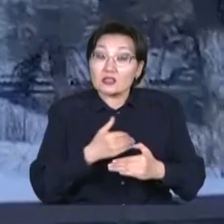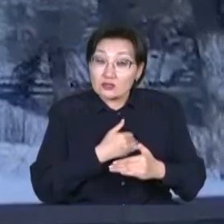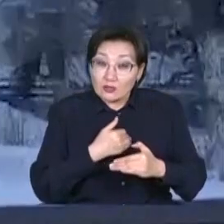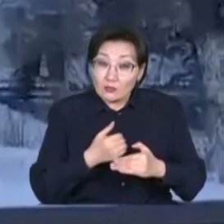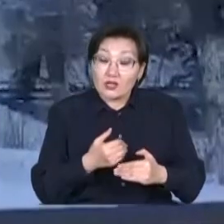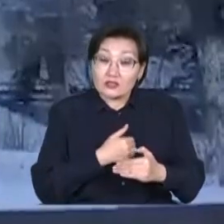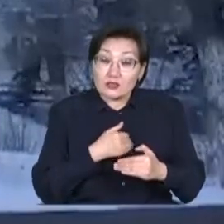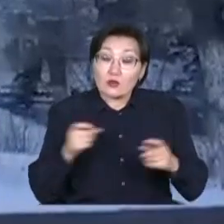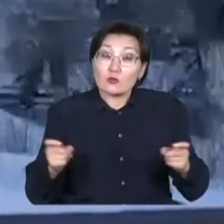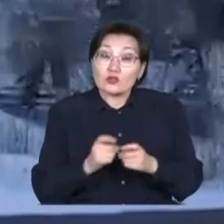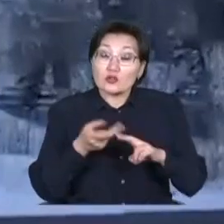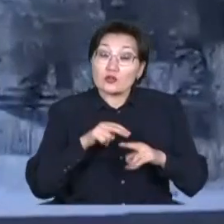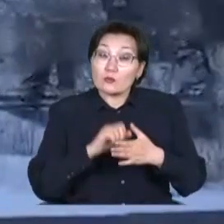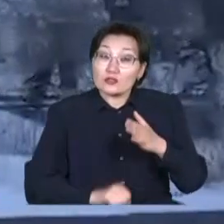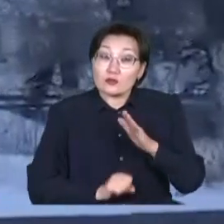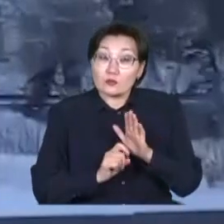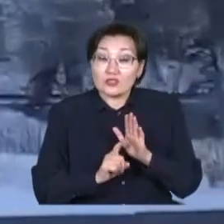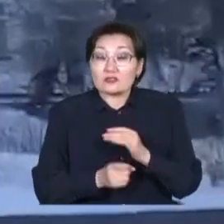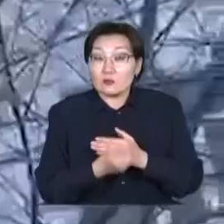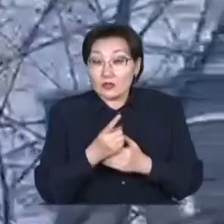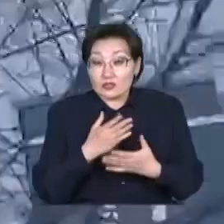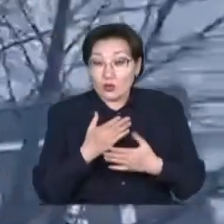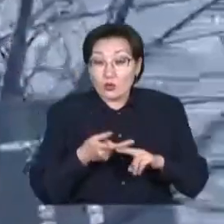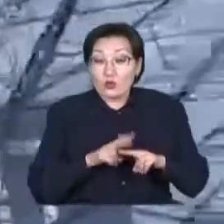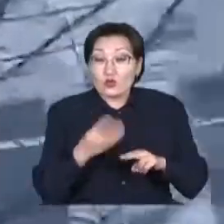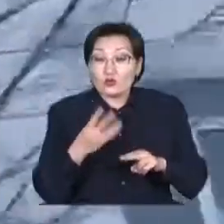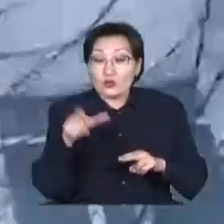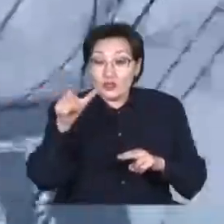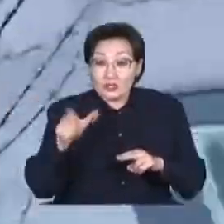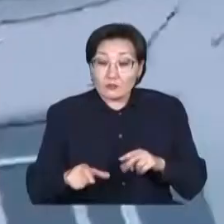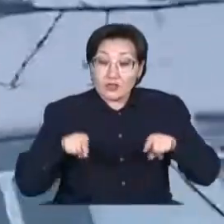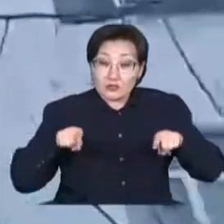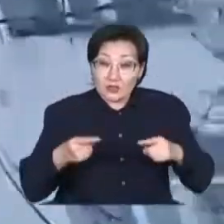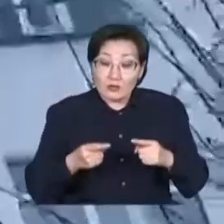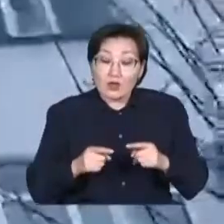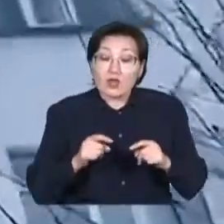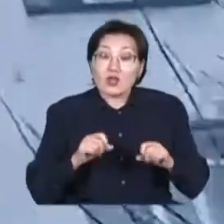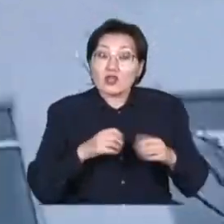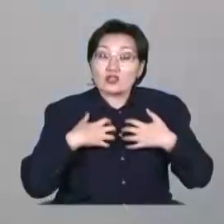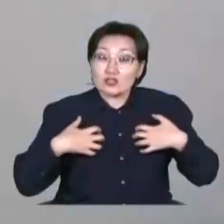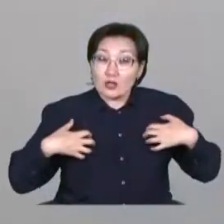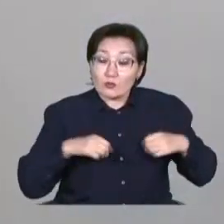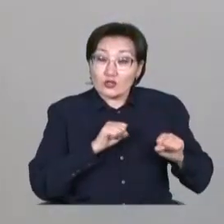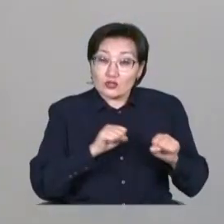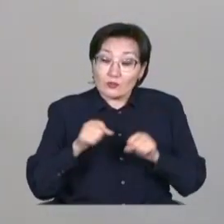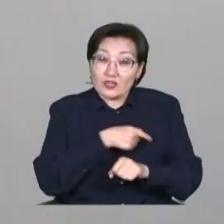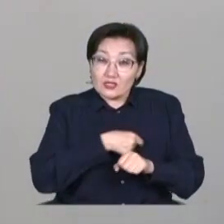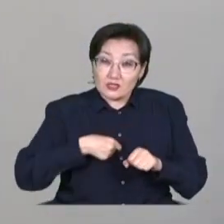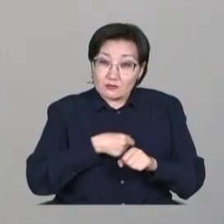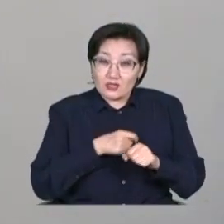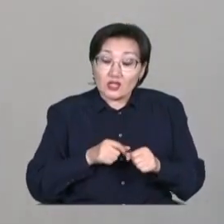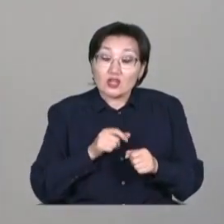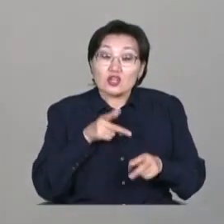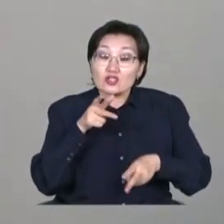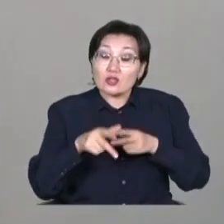Ал полиция өкілі сол төртеудің қамауға алынуына жануарлар дүниесін қорғау жөніндегі инспекторлар мен қорықшының арызы себеп деді, өйткені